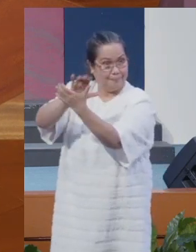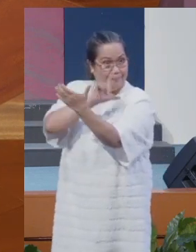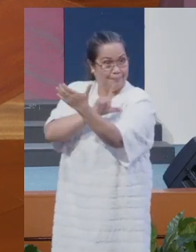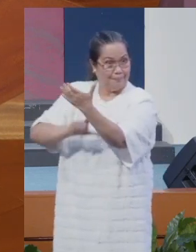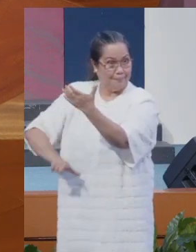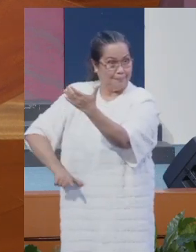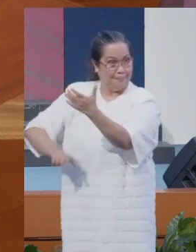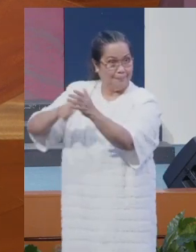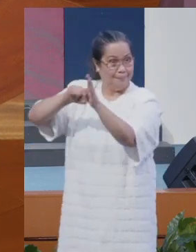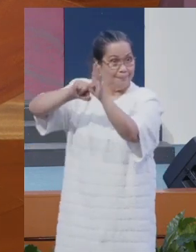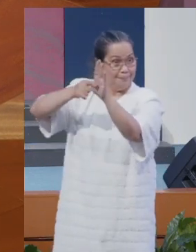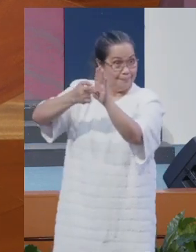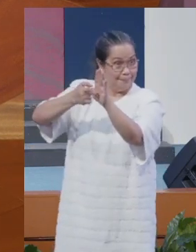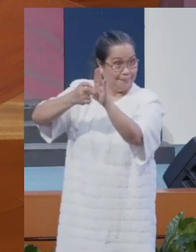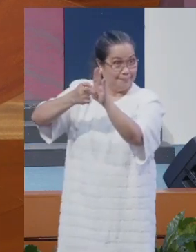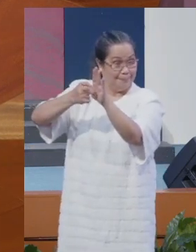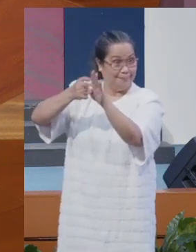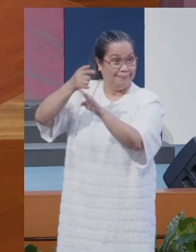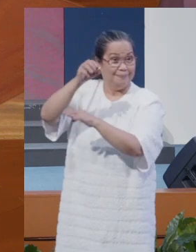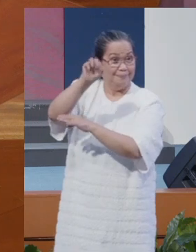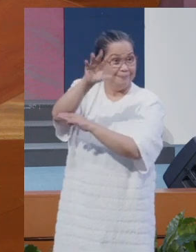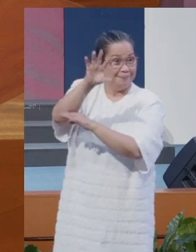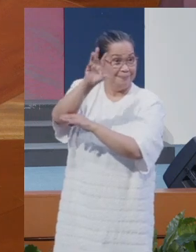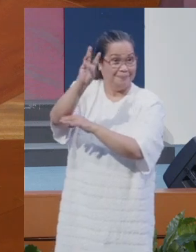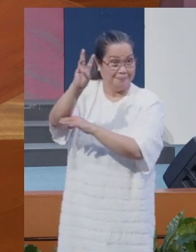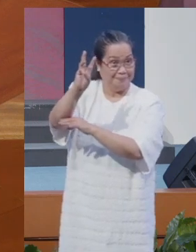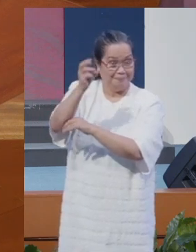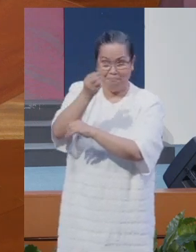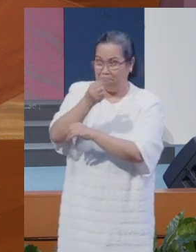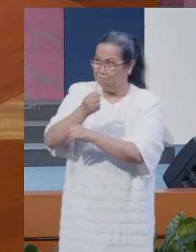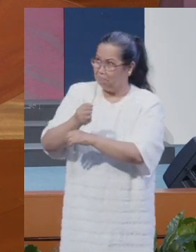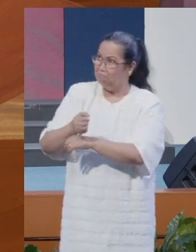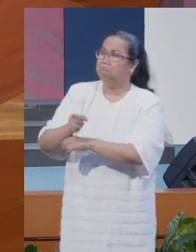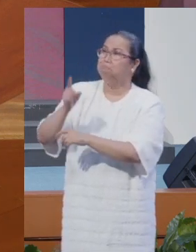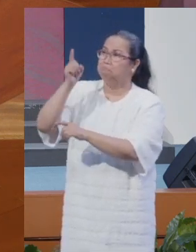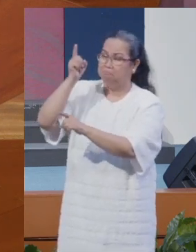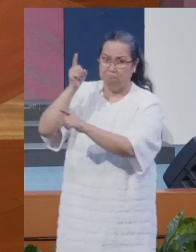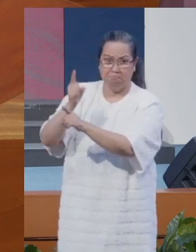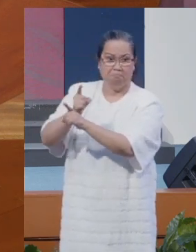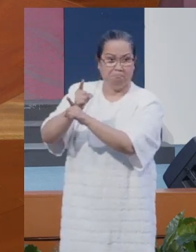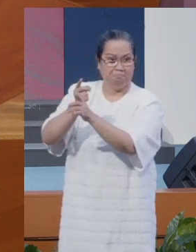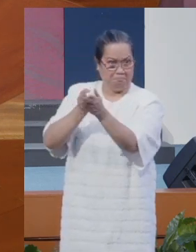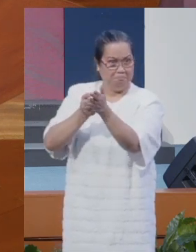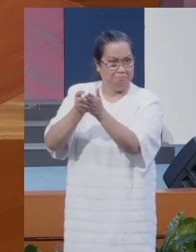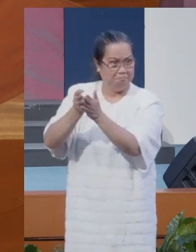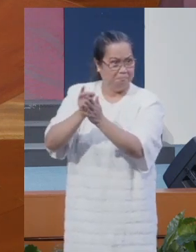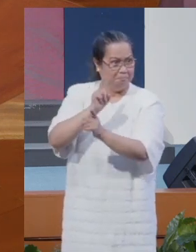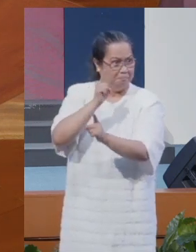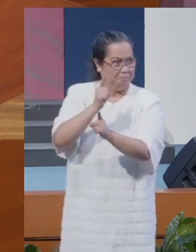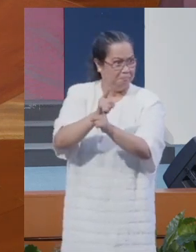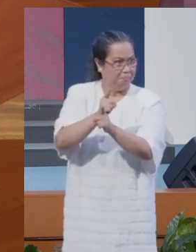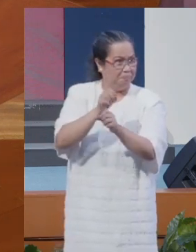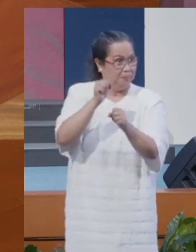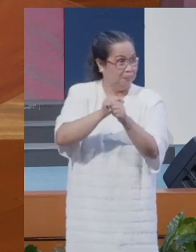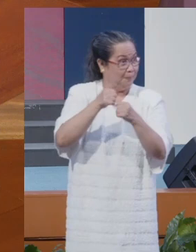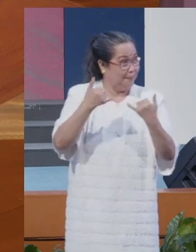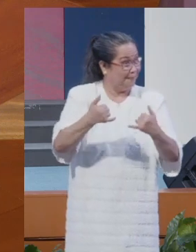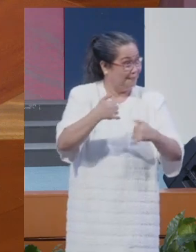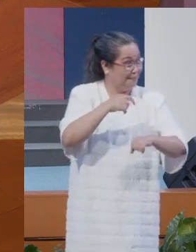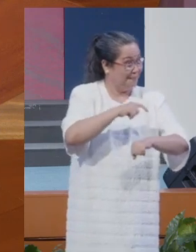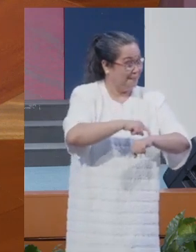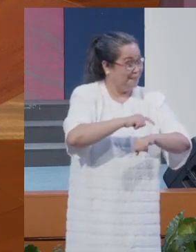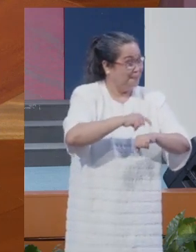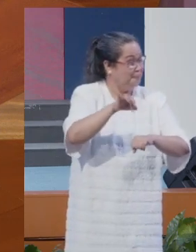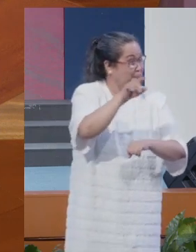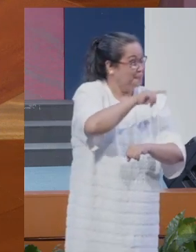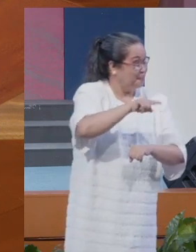Genesis 15:6, and he counted it to him as righteousness. So, panahon ni Abraham,